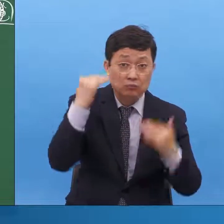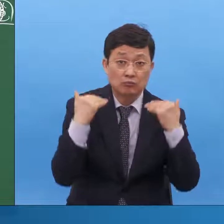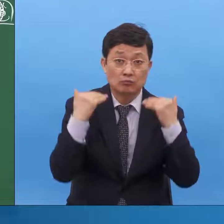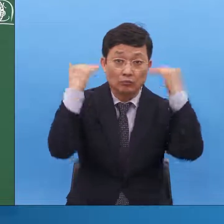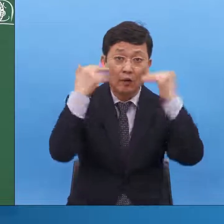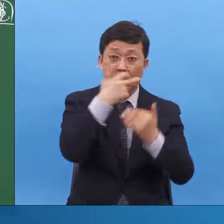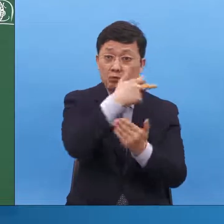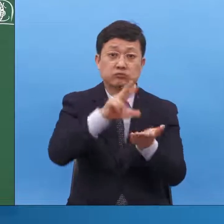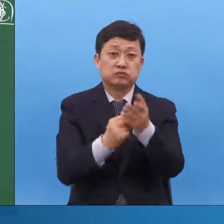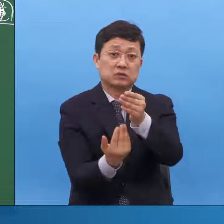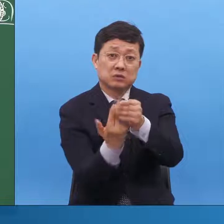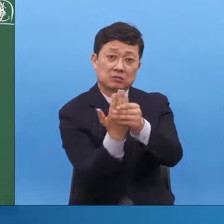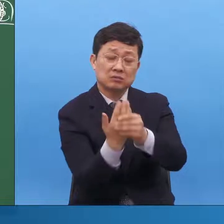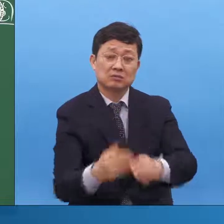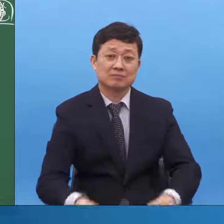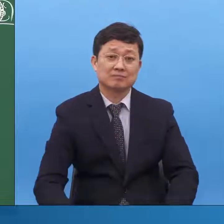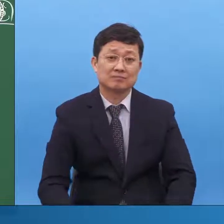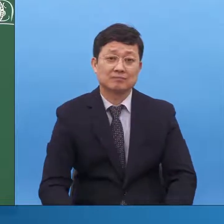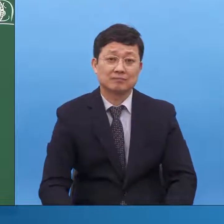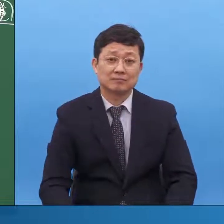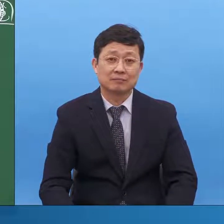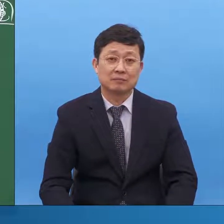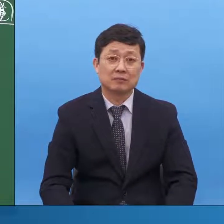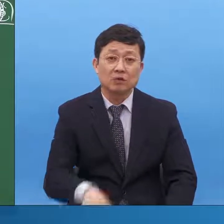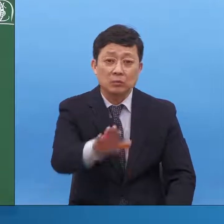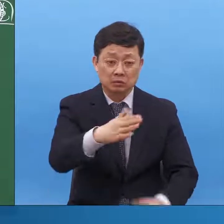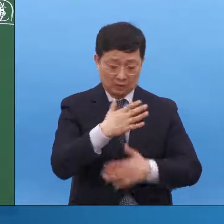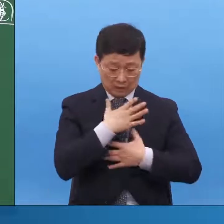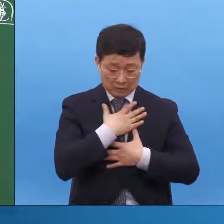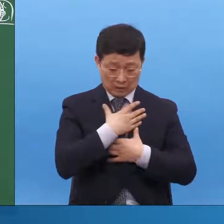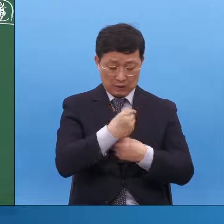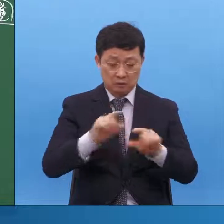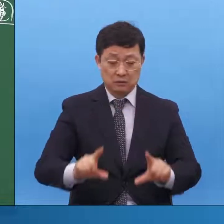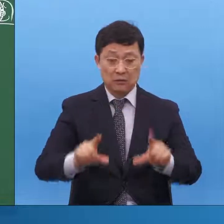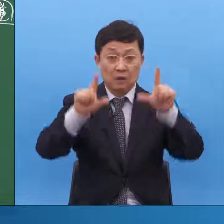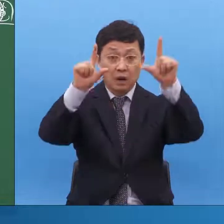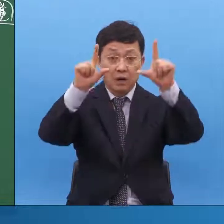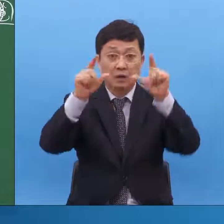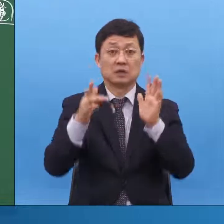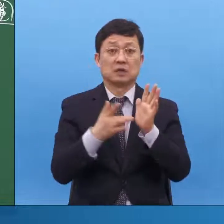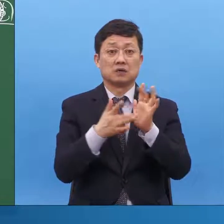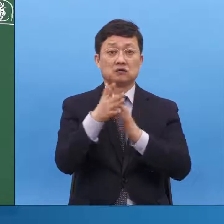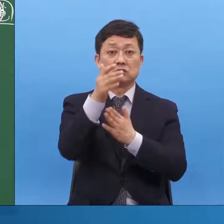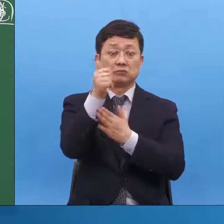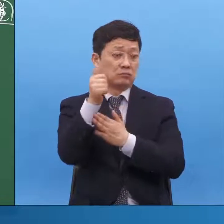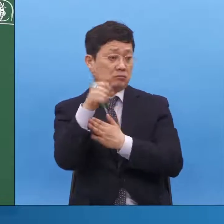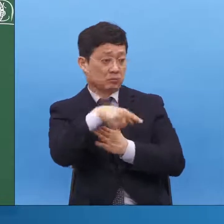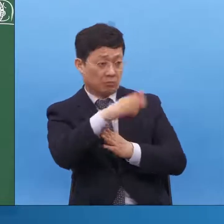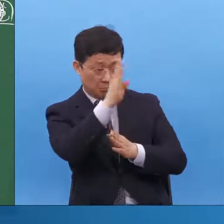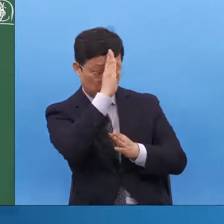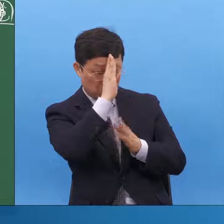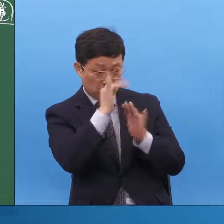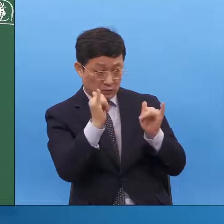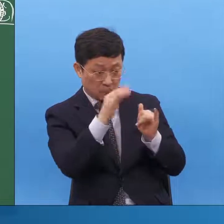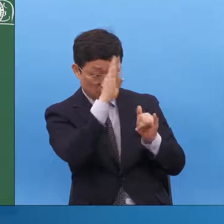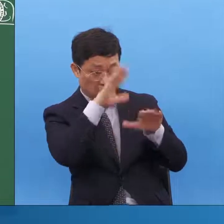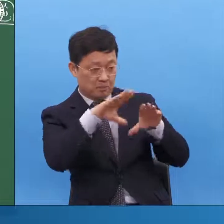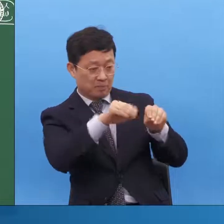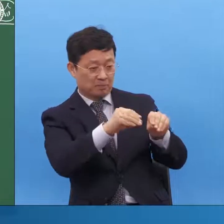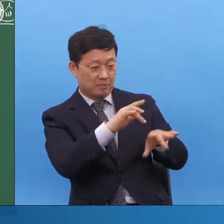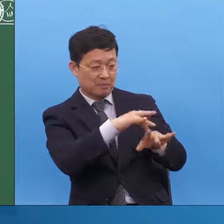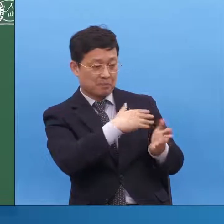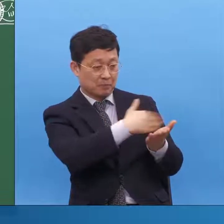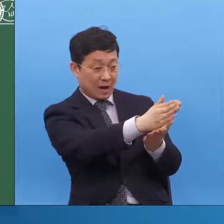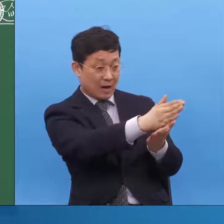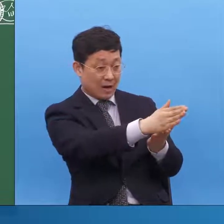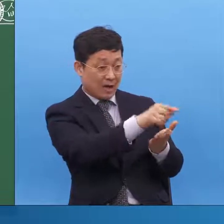difficult. 안식일에 사람 고쳤다고 시비 걸어서. That they were trying to pick a fight with Jesus because he was healing someone